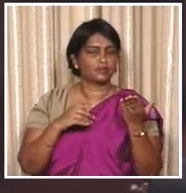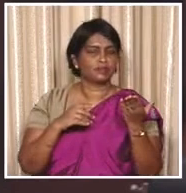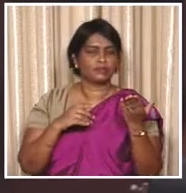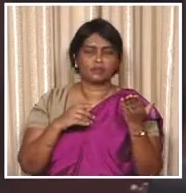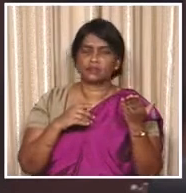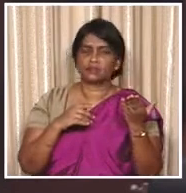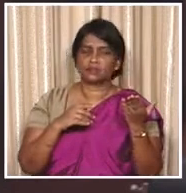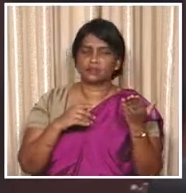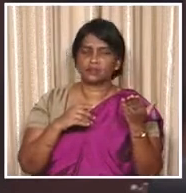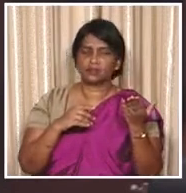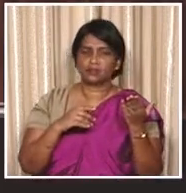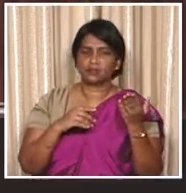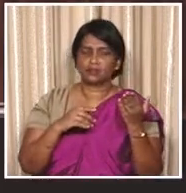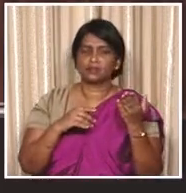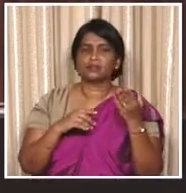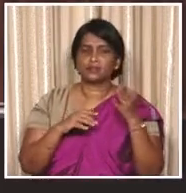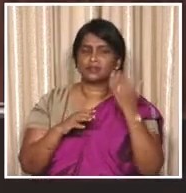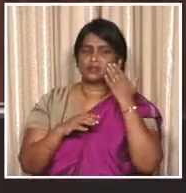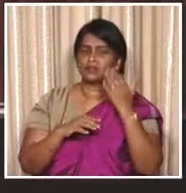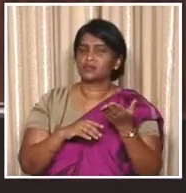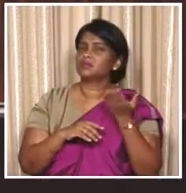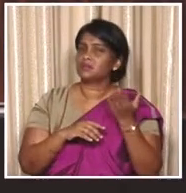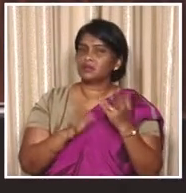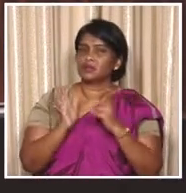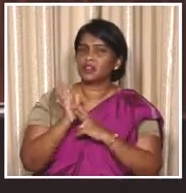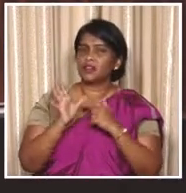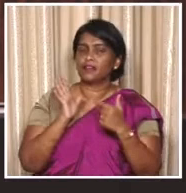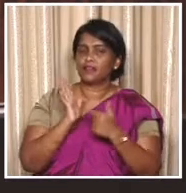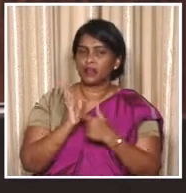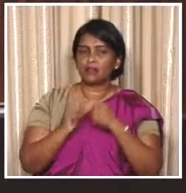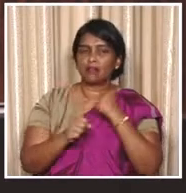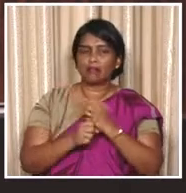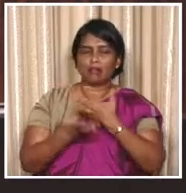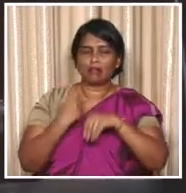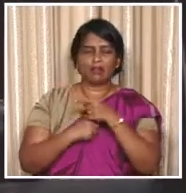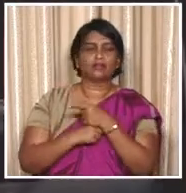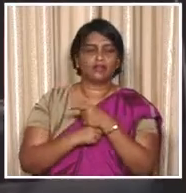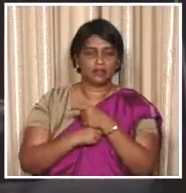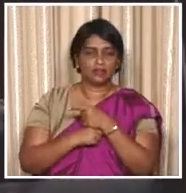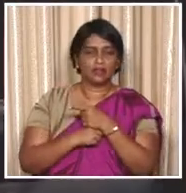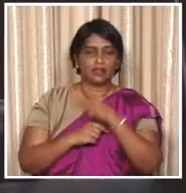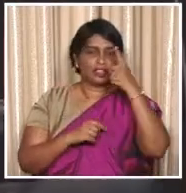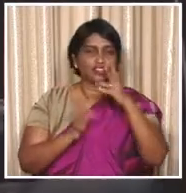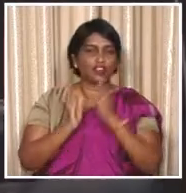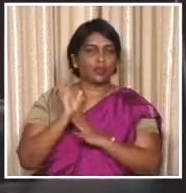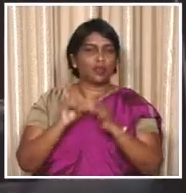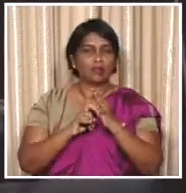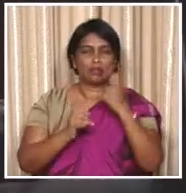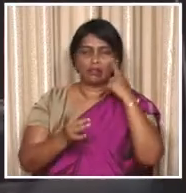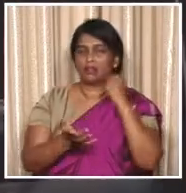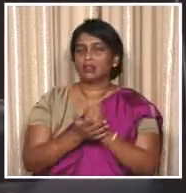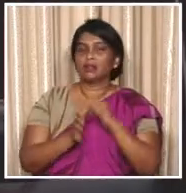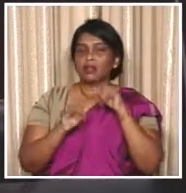කතානායකතුමනි බොහොම පැහැදිලිවම මෙතන දැන් පේනවා. මේ වැට් කේස් එකේ ආණ්ඩුව හිර වෙලා ඉන්නේ මේ නියෝජ්‍ය මුදල් ඇමතිතුමාලා හිර වෙලා